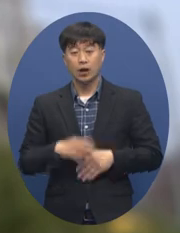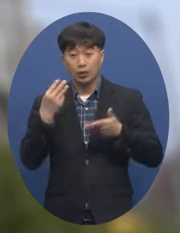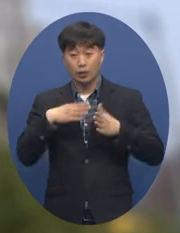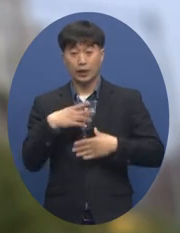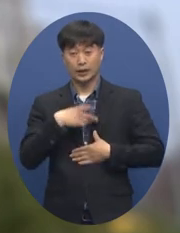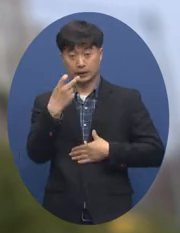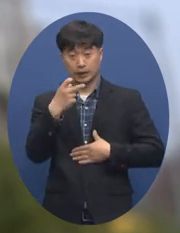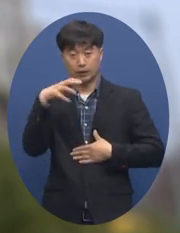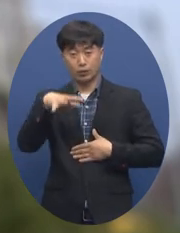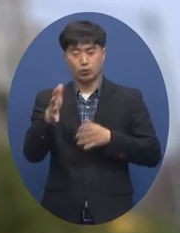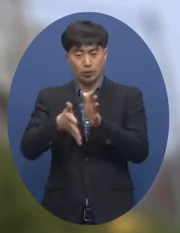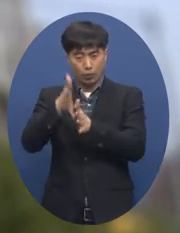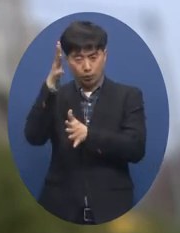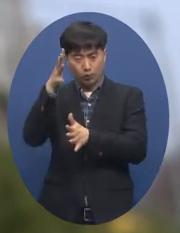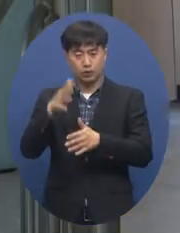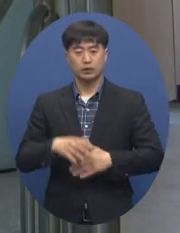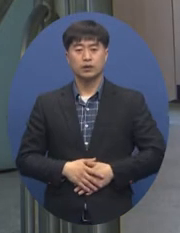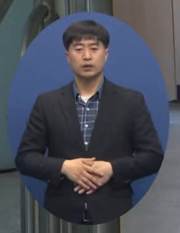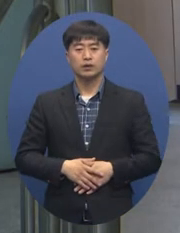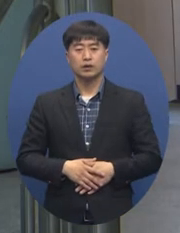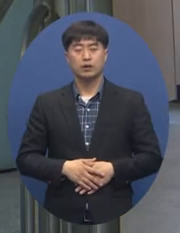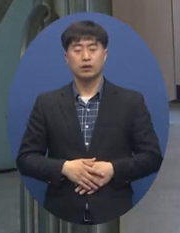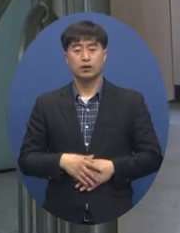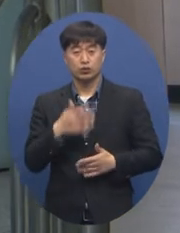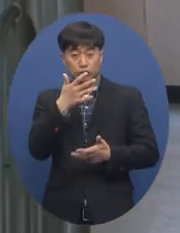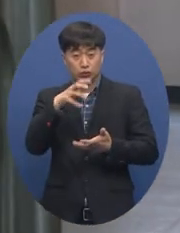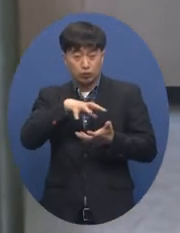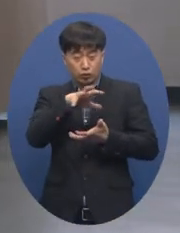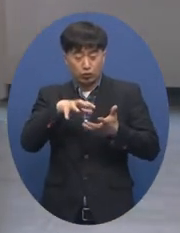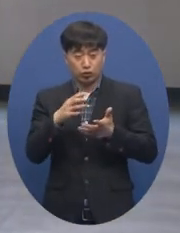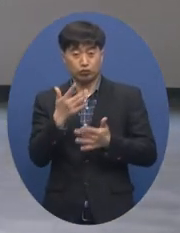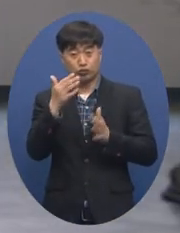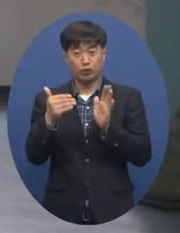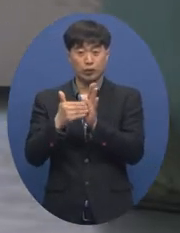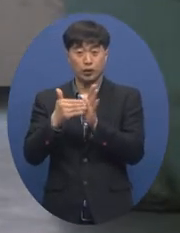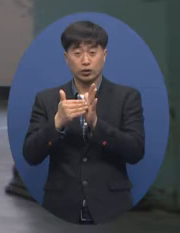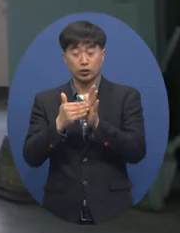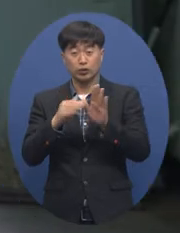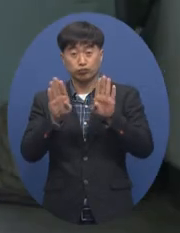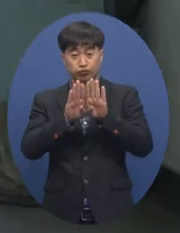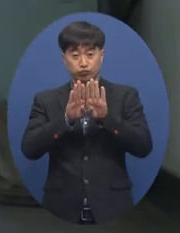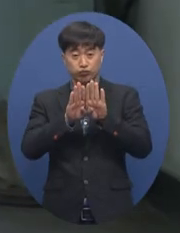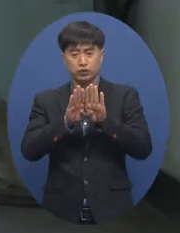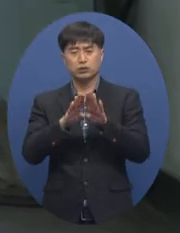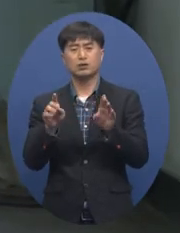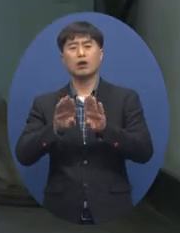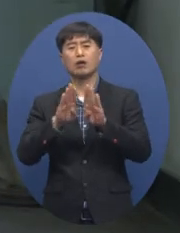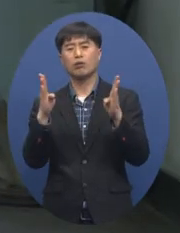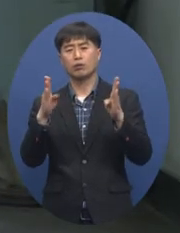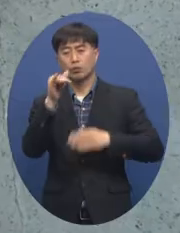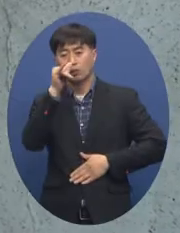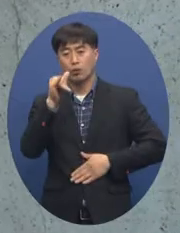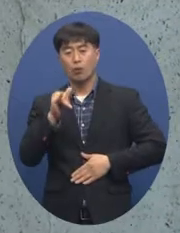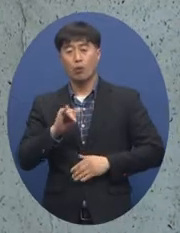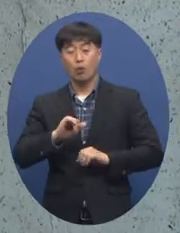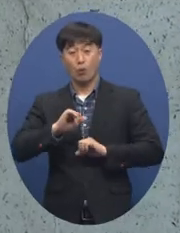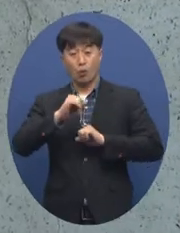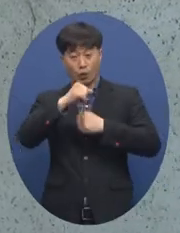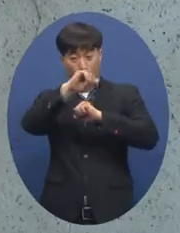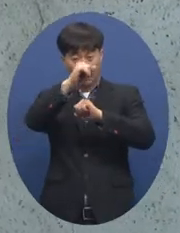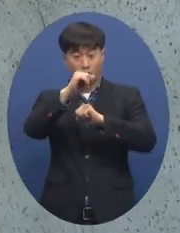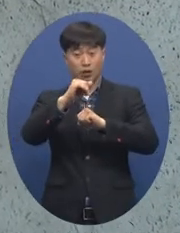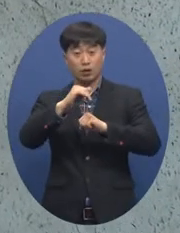경기도 안산에 있는 한 주상복합 건물. 연기와 불길을 막는 비상문은 층마다 활짝 열려 있고, 옥상 계단은